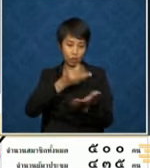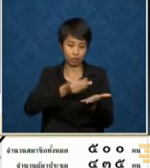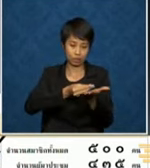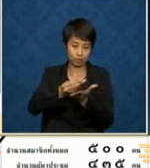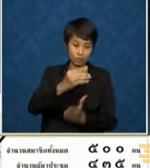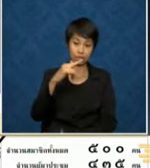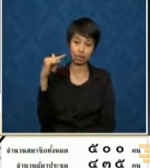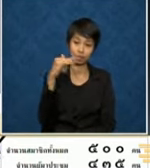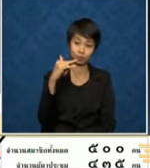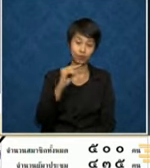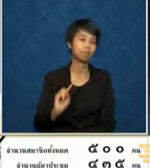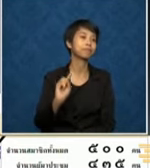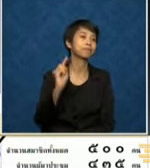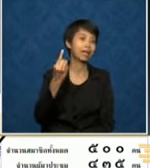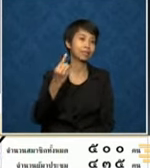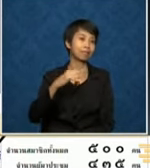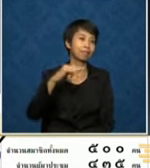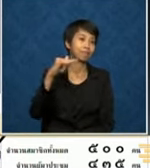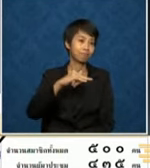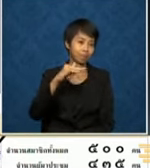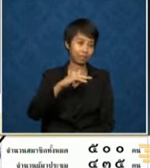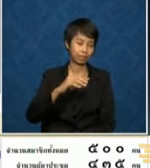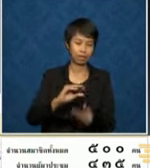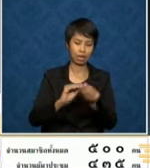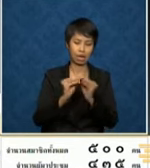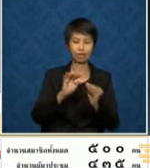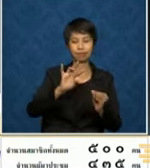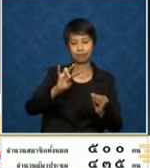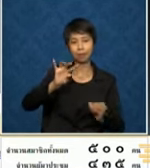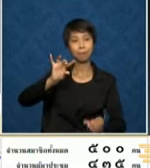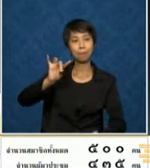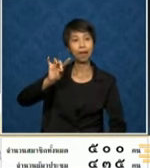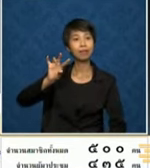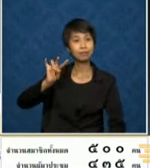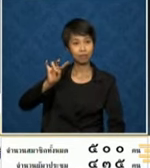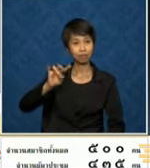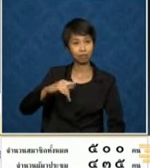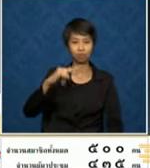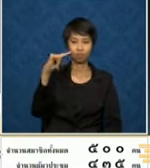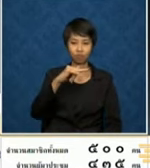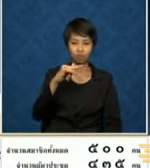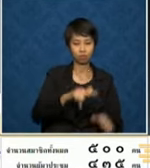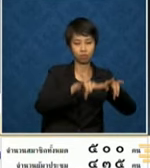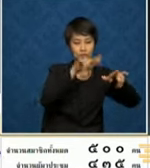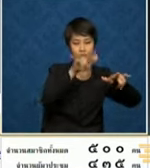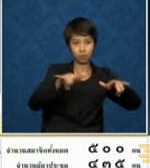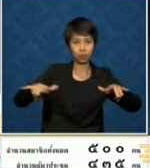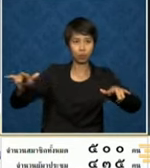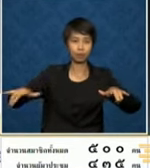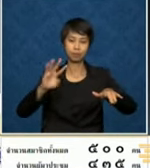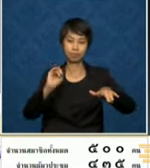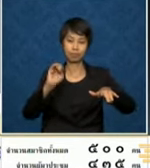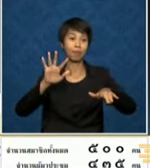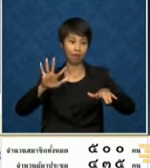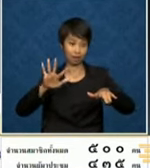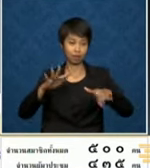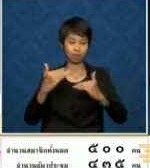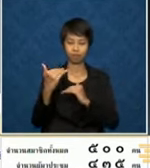ยี่ห้อโบอิ้ง787 Dreamliner จำนวน45ลำครับกรอบวงเงินครับท่านประธ